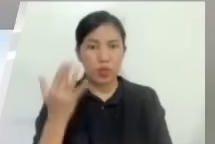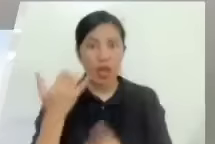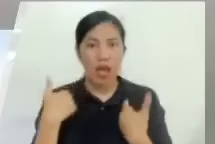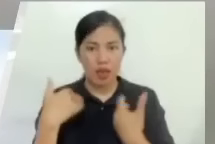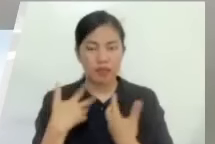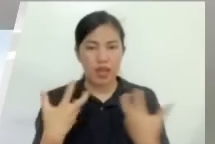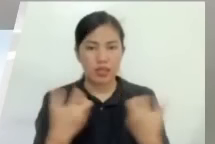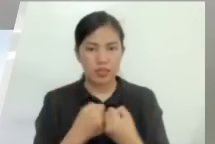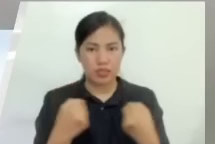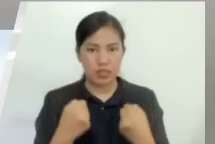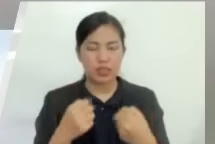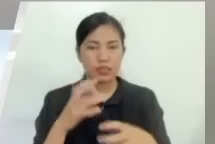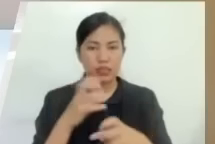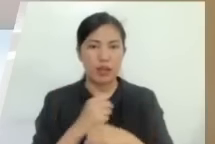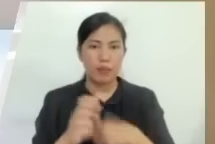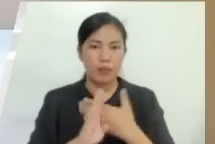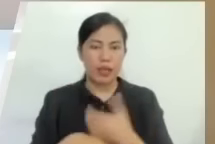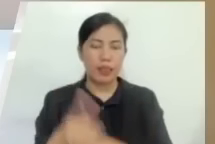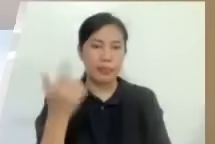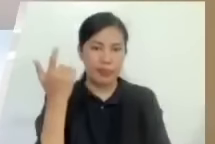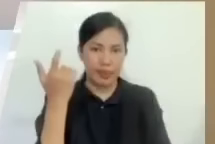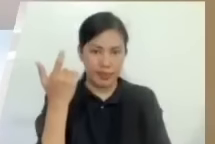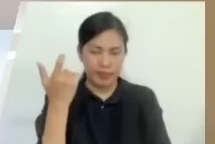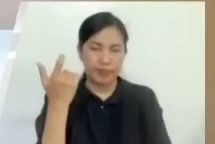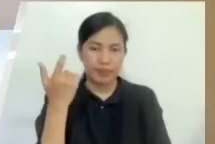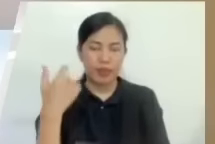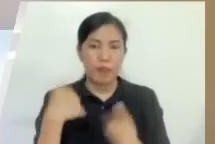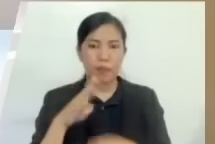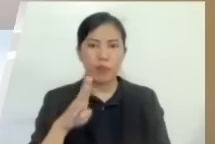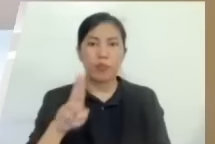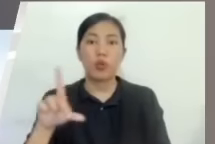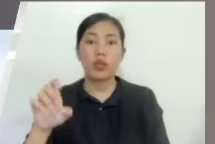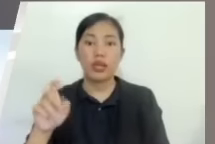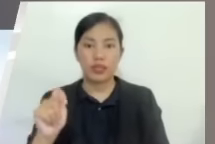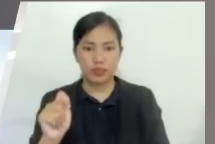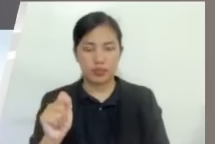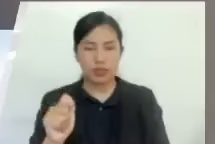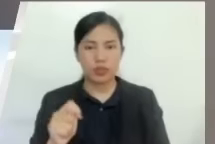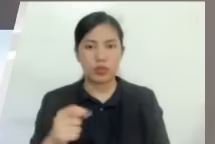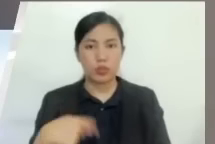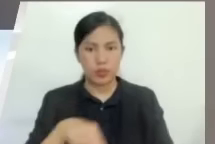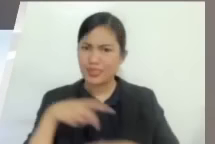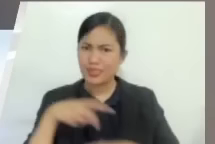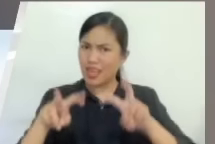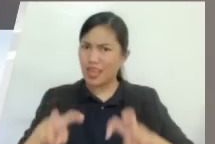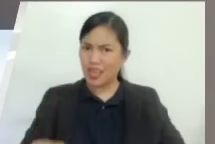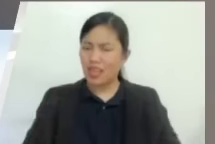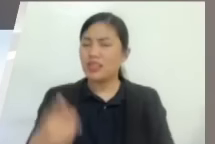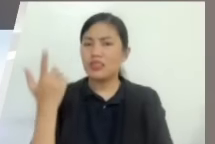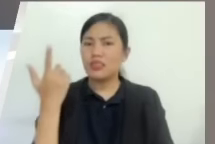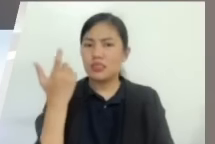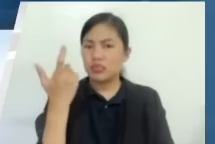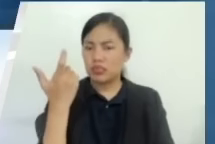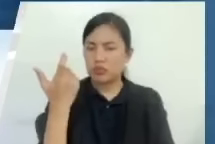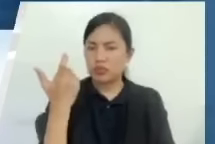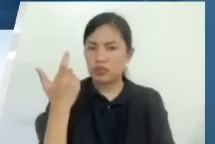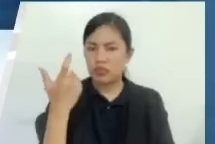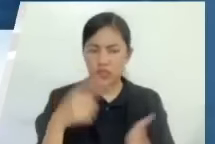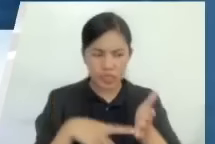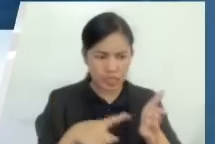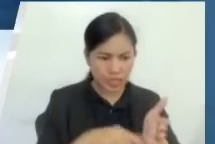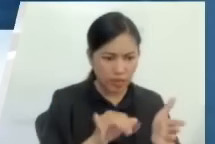Nabawi ang ginamit niyang baril na kargado ng mga bala. Bali po, binalistik po yung baril na na-recover